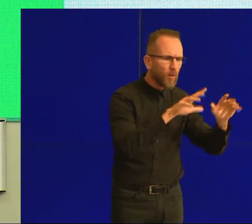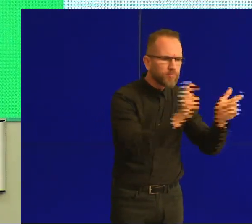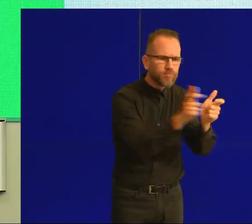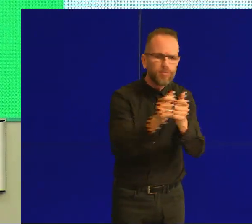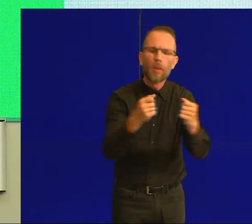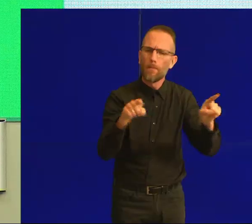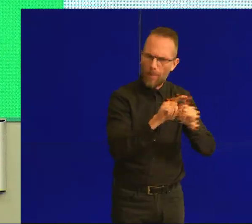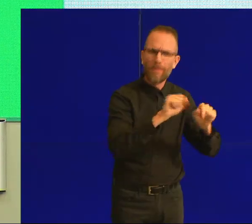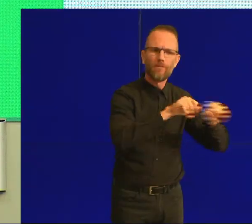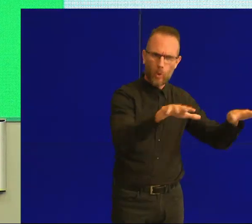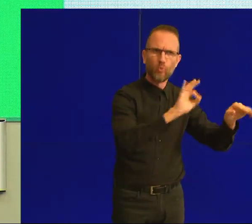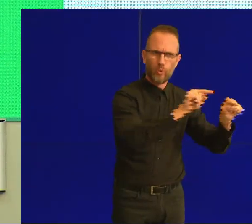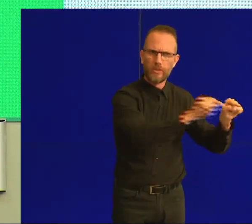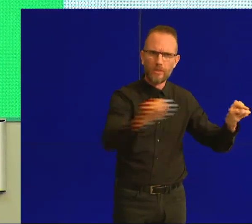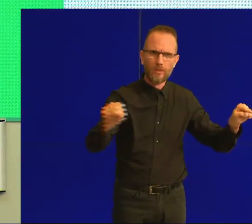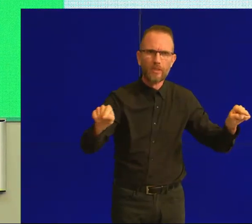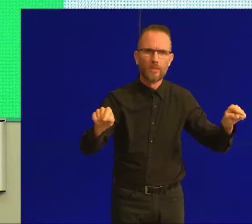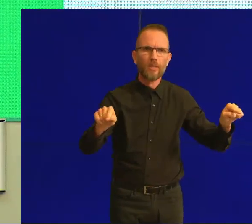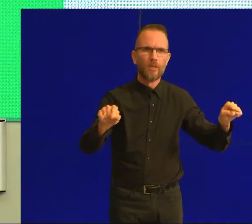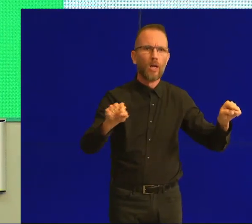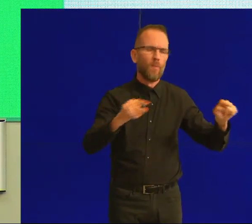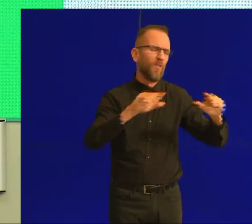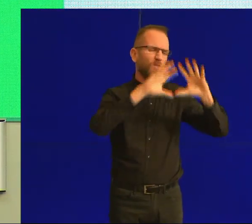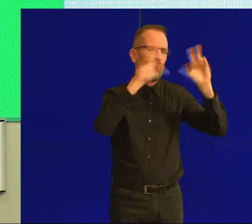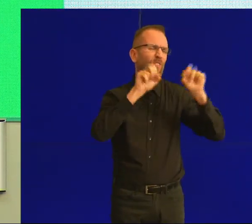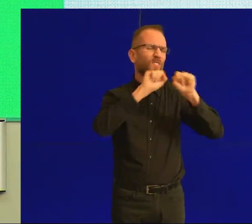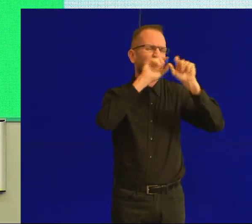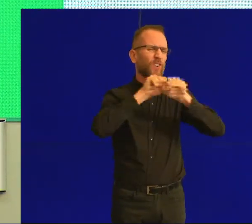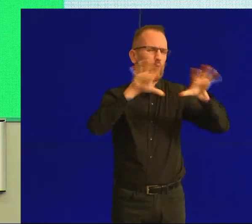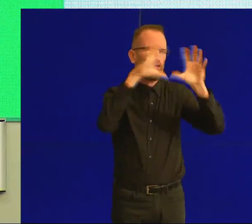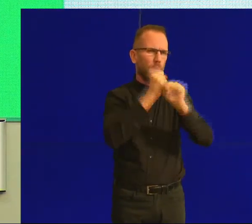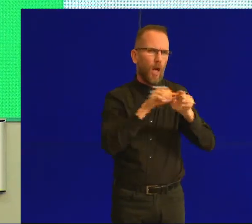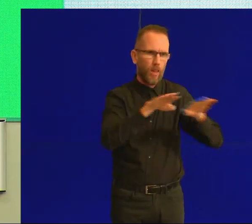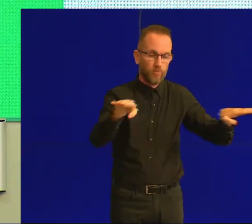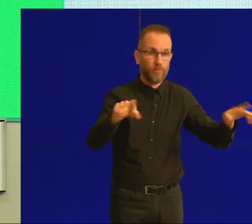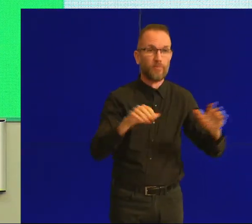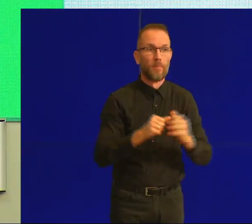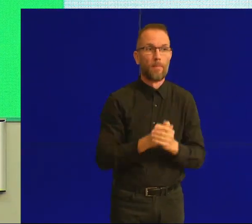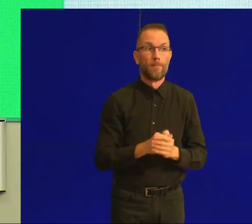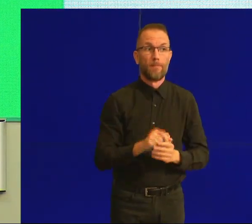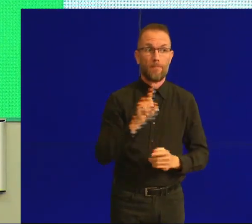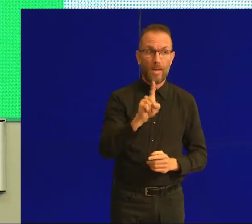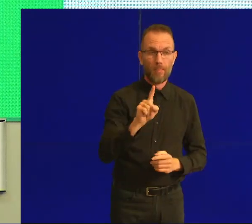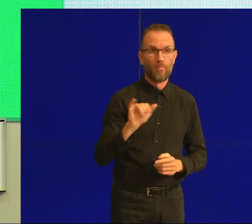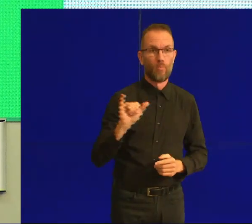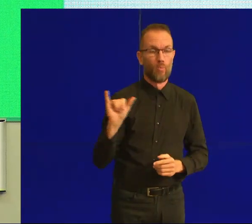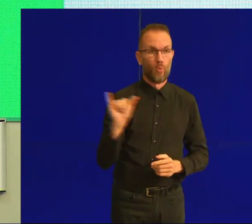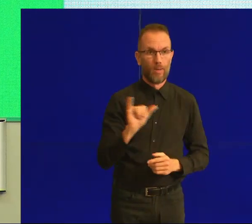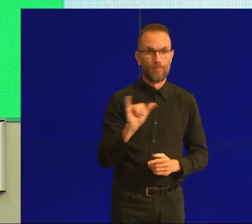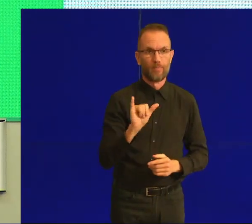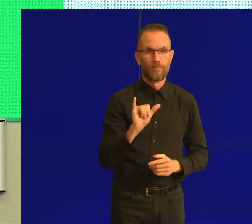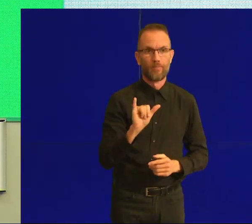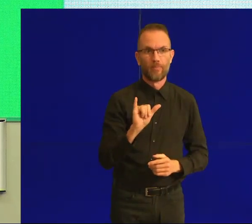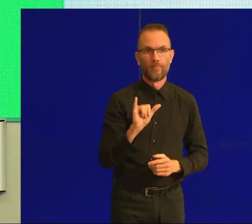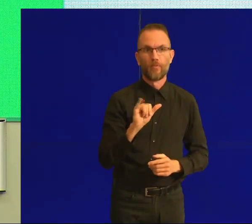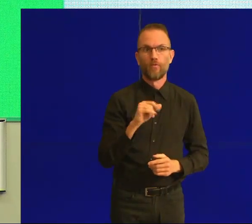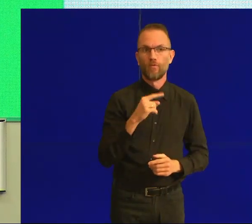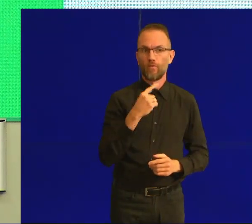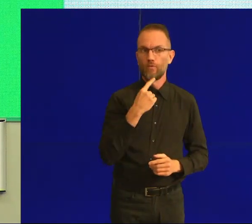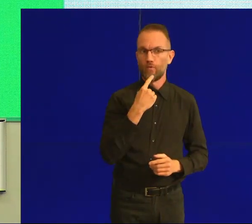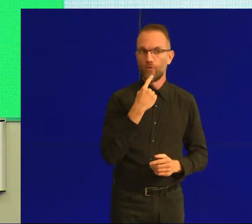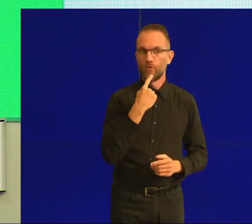que il n'ya insuffisamment de mesures qui ont été prises en tout cas de mesures précoces qui ont été prises pour éviter une transmission sur